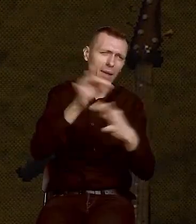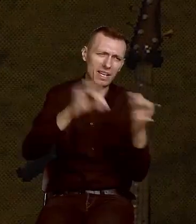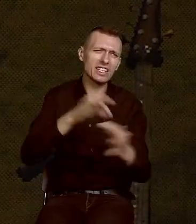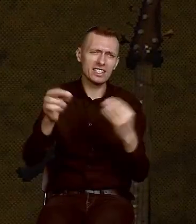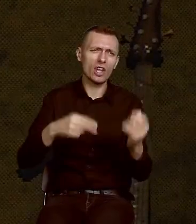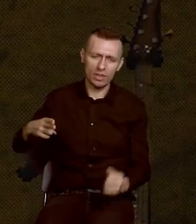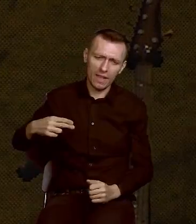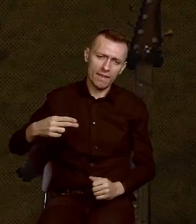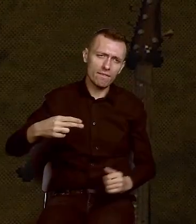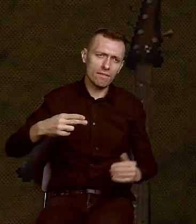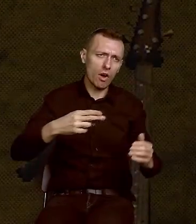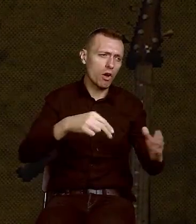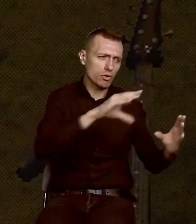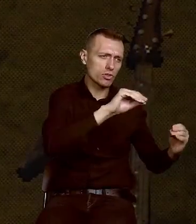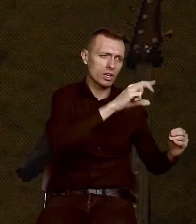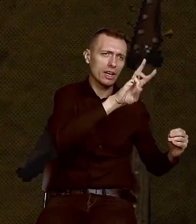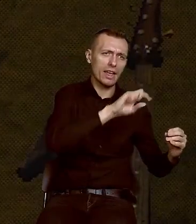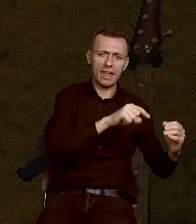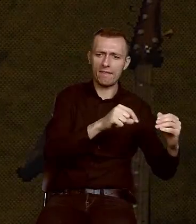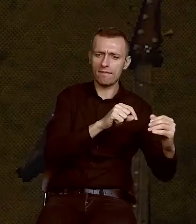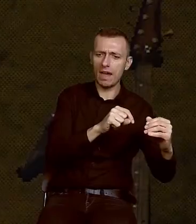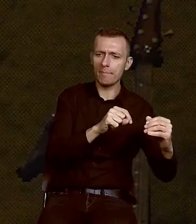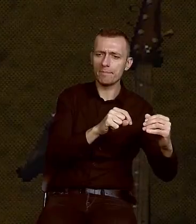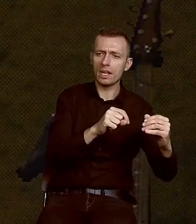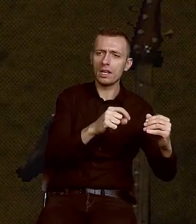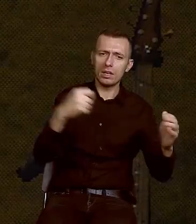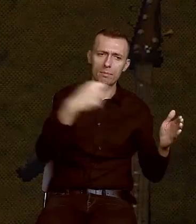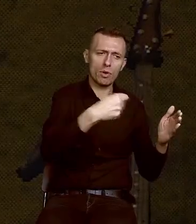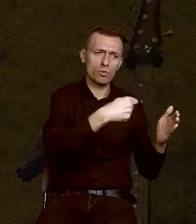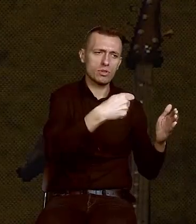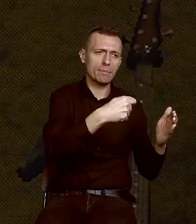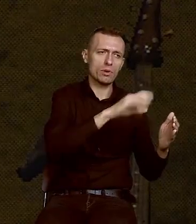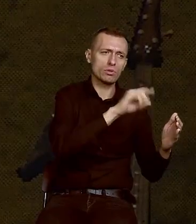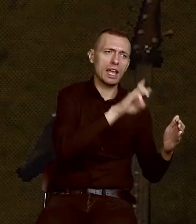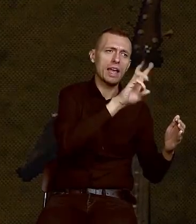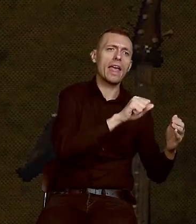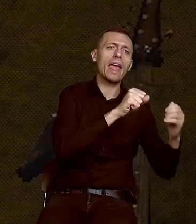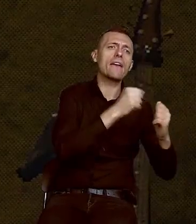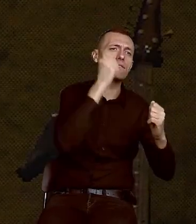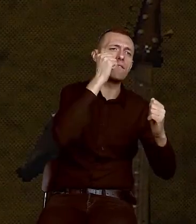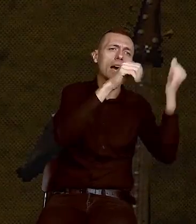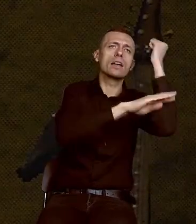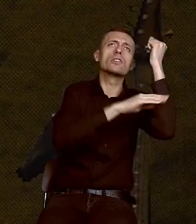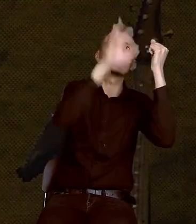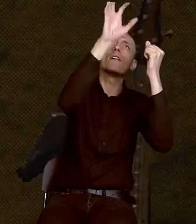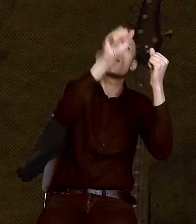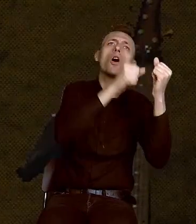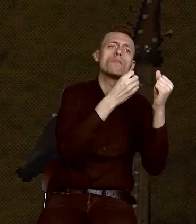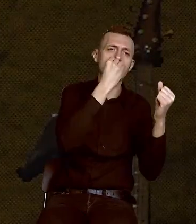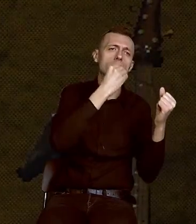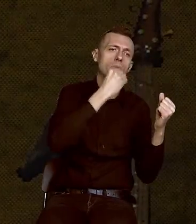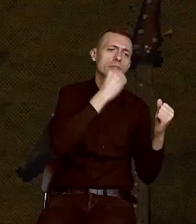zwiedziona, zjadła, dała owoc Adamowi, on też zjadł i tak bunt stał się sposobem życia dla rodzaju